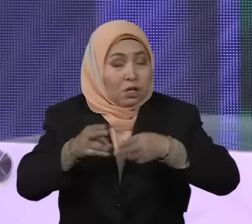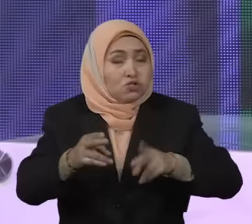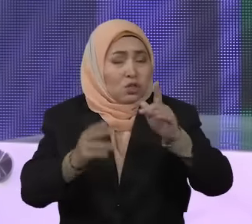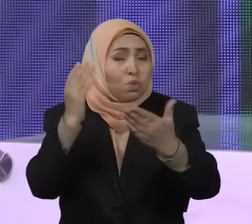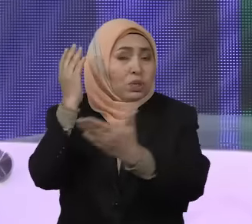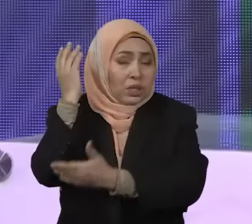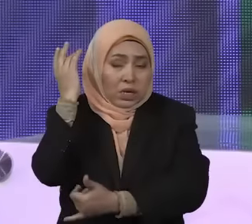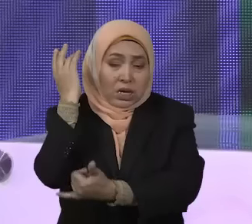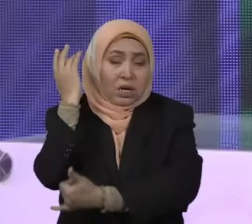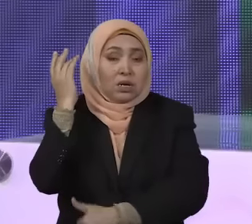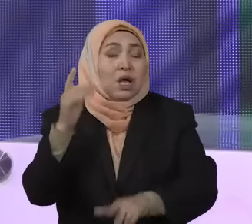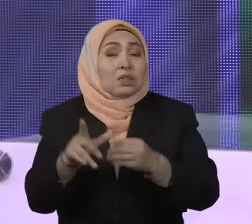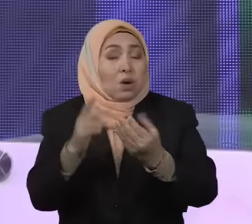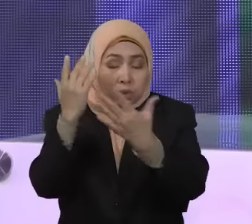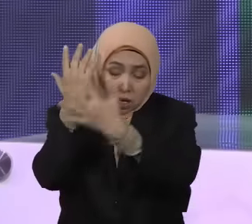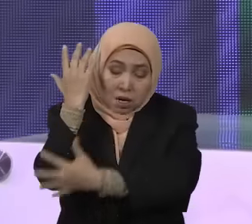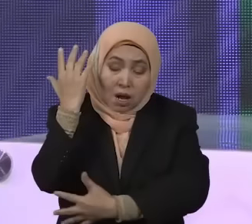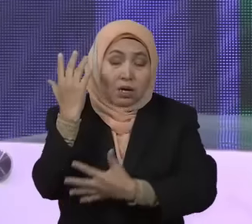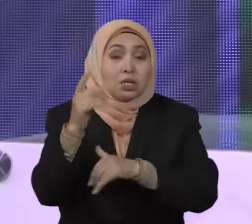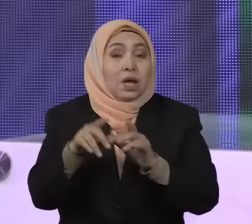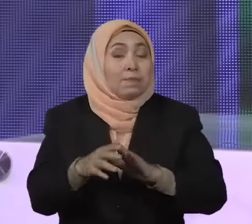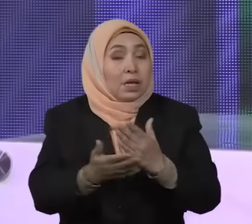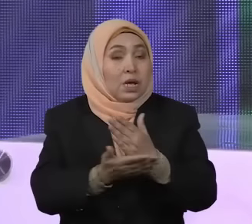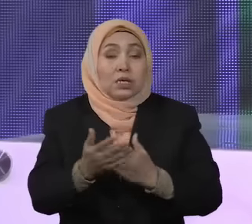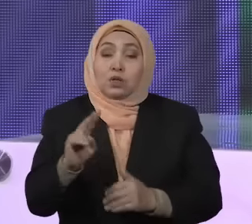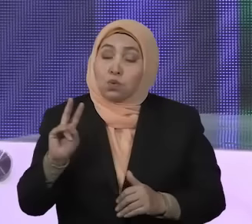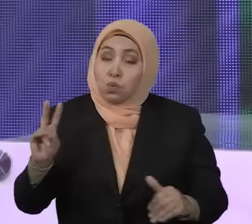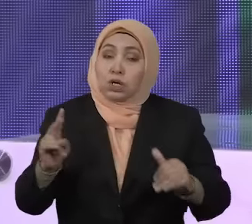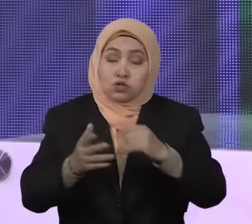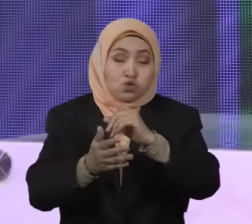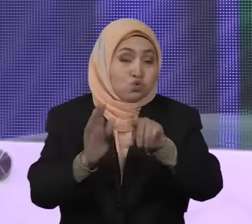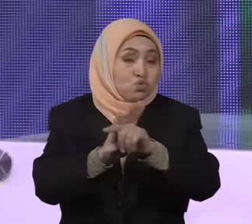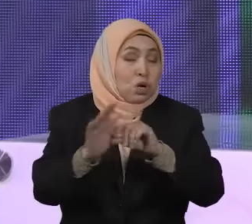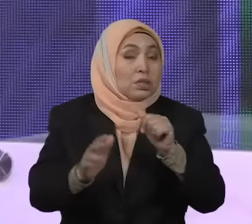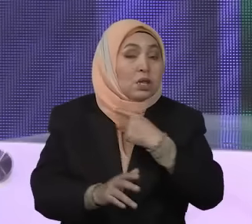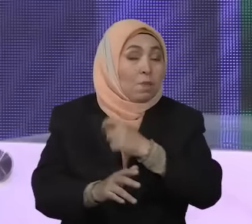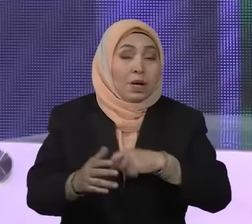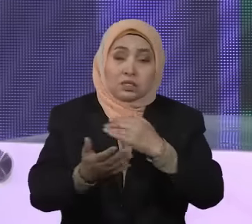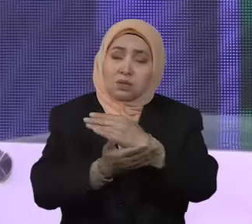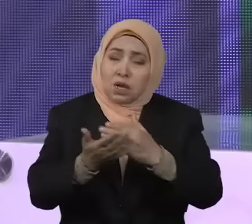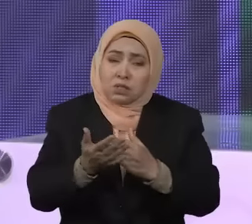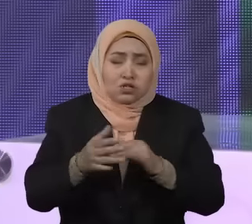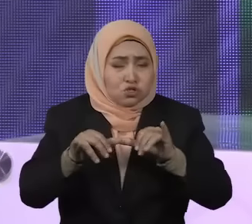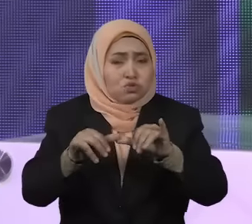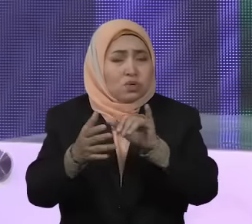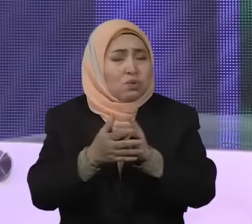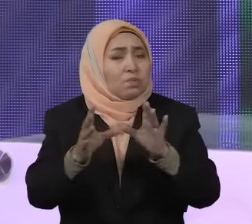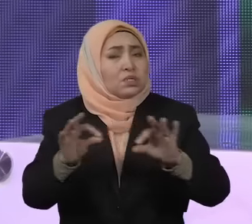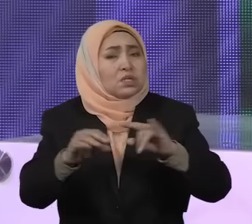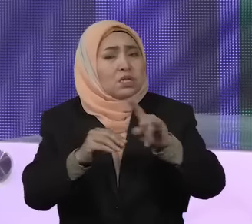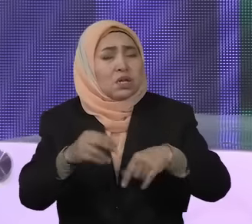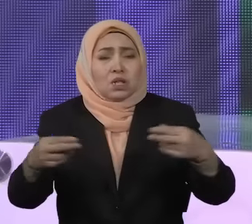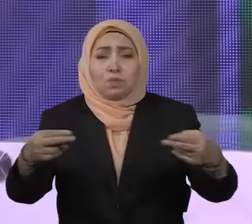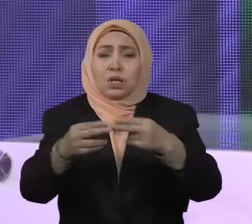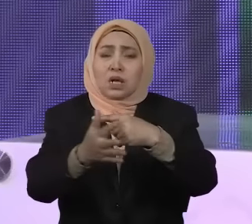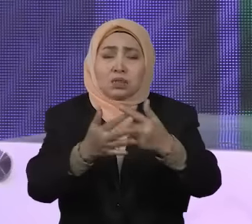sebuah negeri ataupun negara, dan bahagian kedua surah At-Taubah ini iaitu di setengah bahagian yang seterusnya itu bercerita tentang